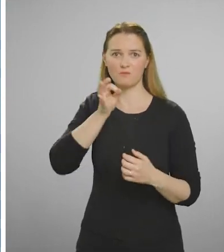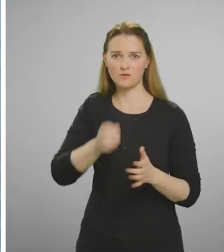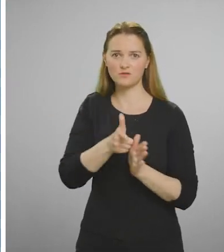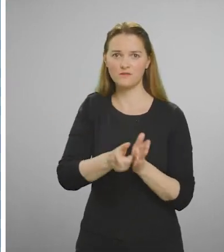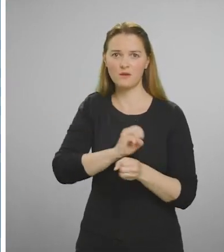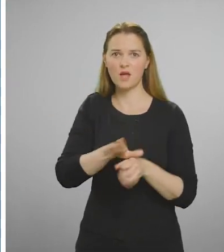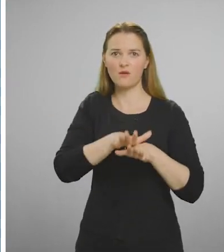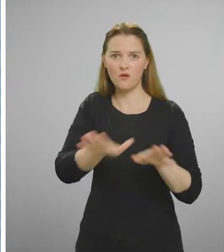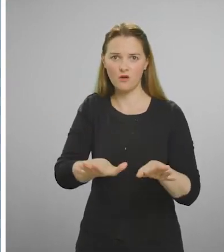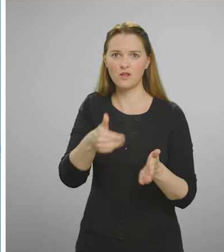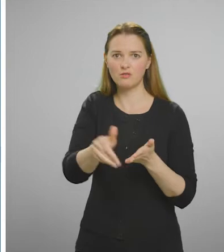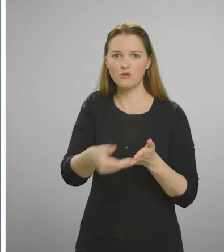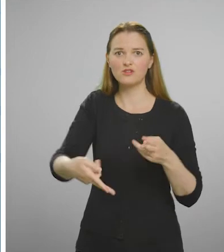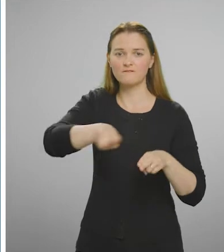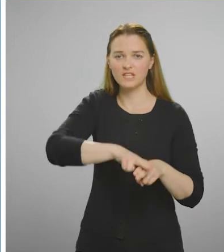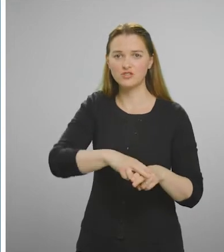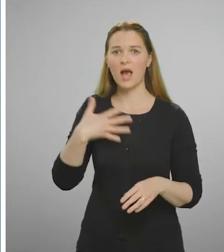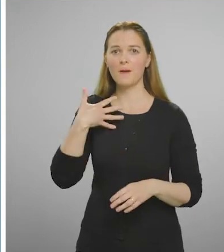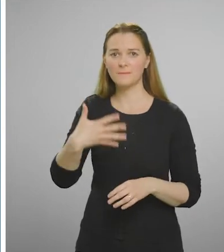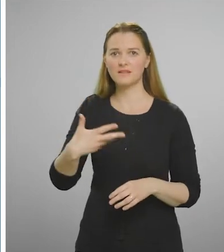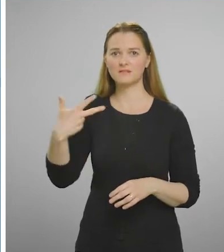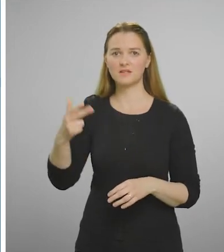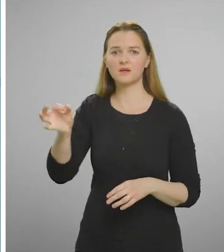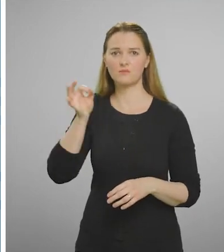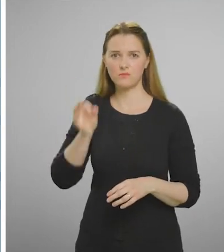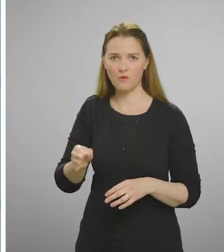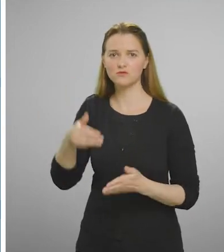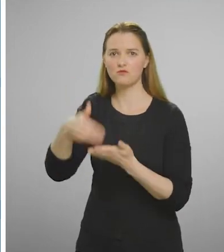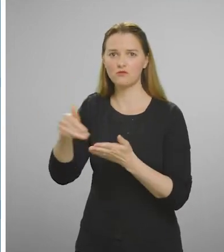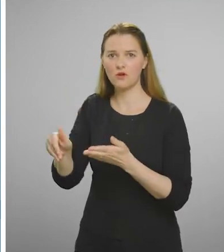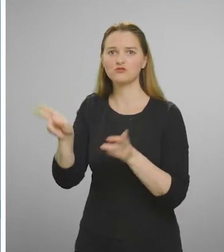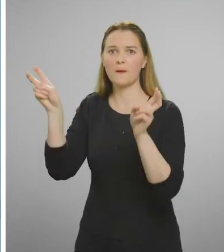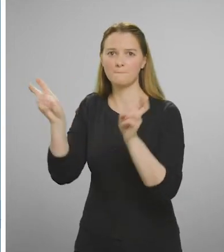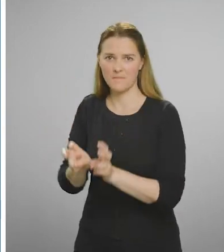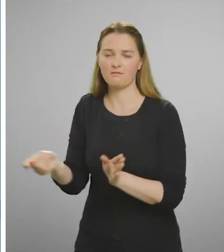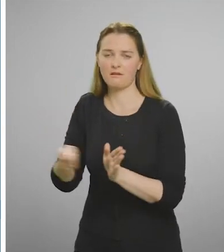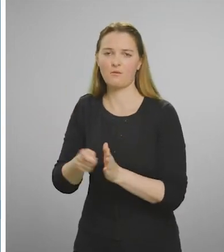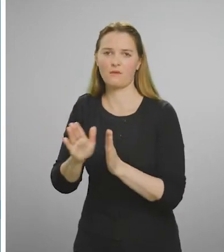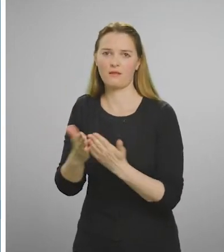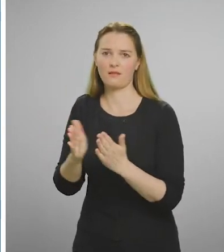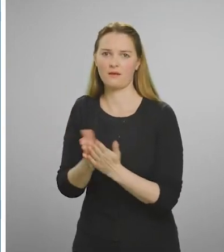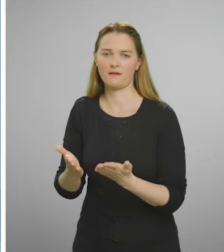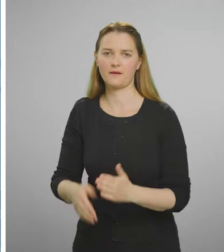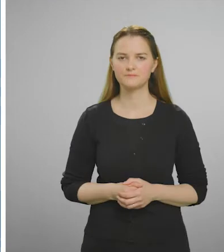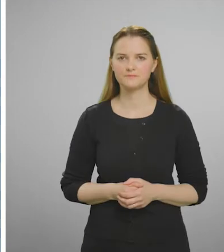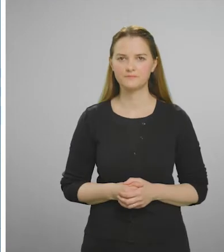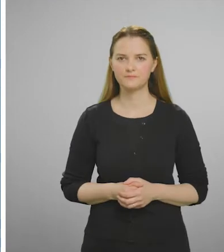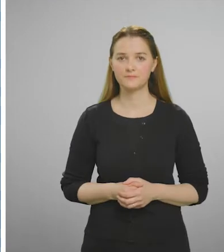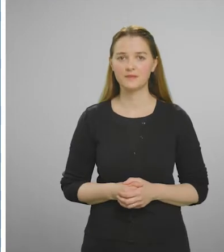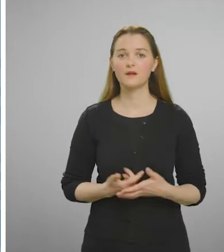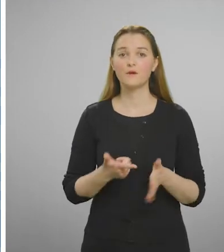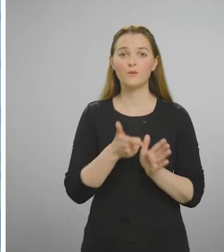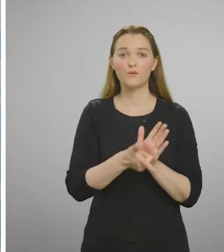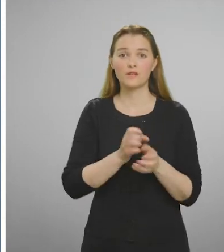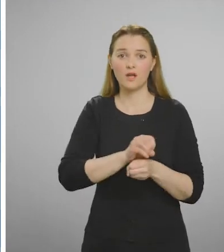njih 47% tijekom pandemije trošilo više, dok je njih 53% trošilo manje na knjige.